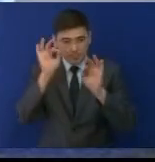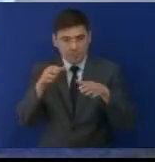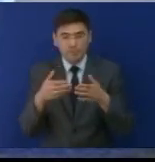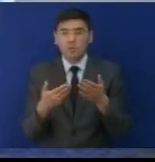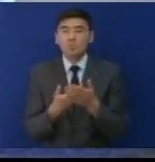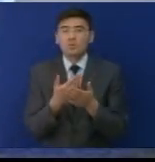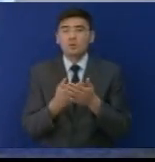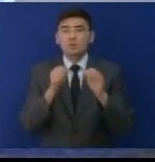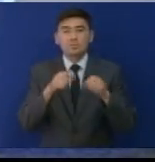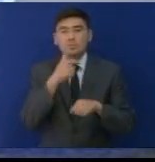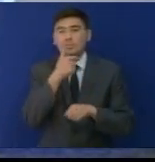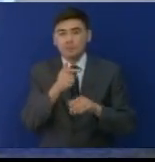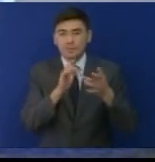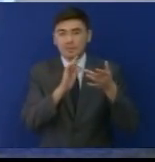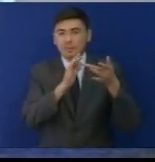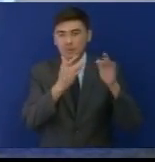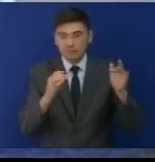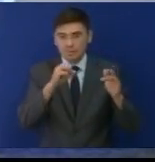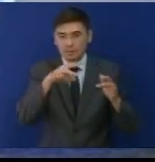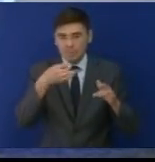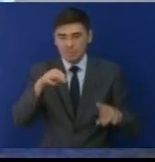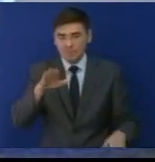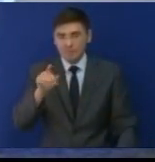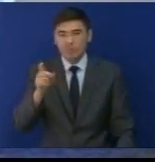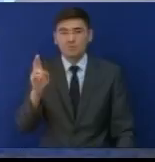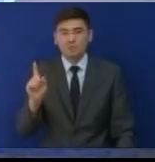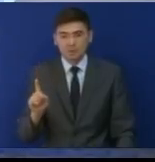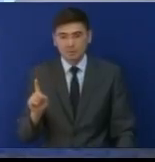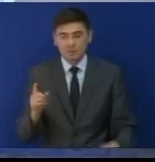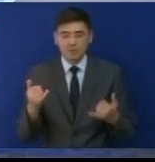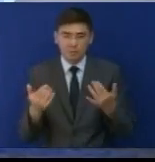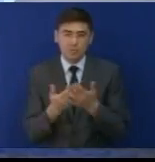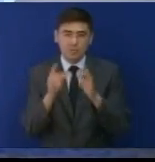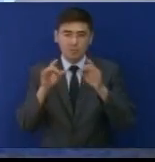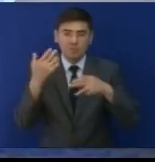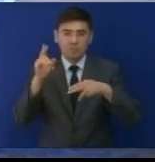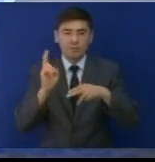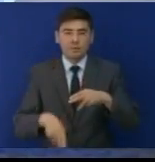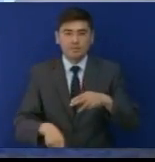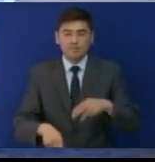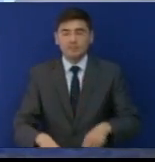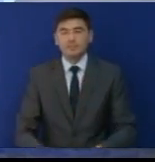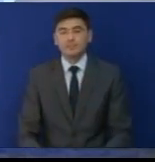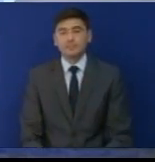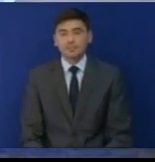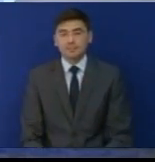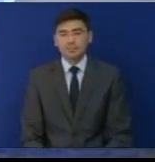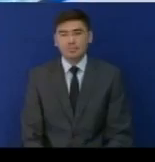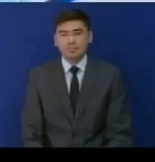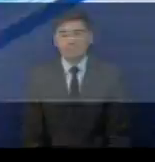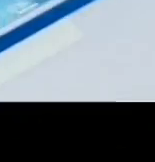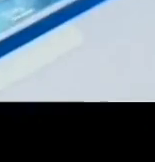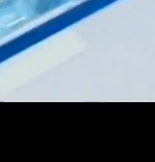что наши новости вы также можете увидеть на сайте семейтв.кз. На этом наш выпуск завершен. До свидания.